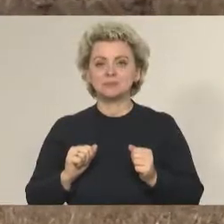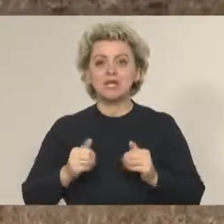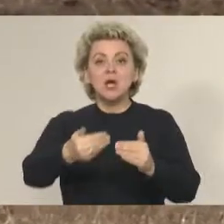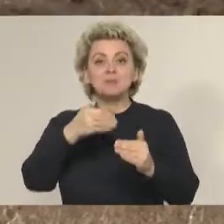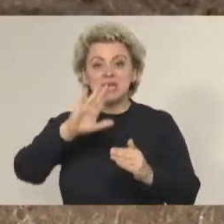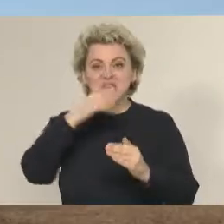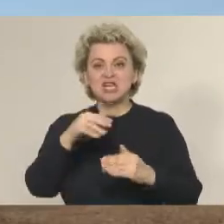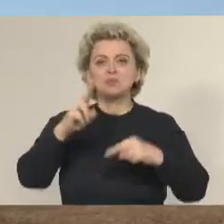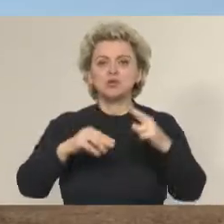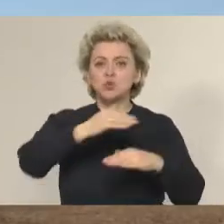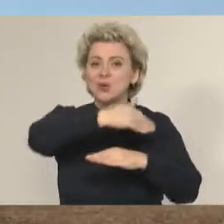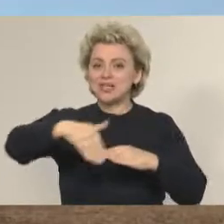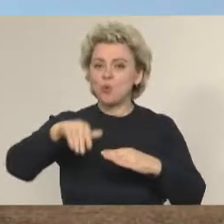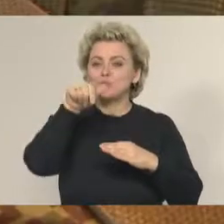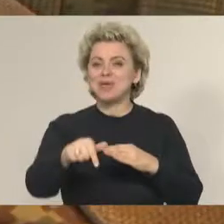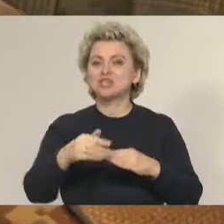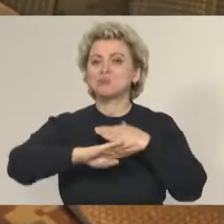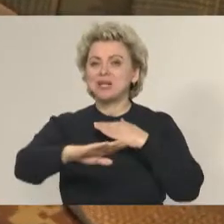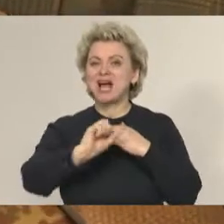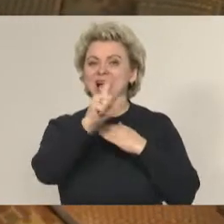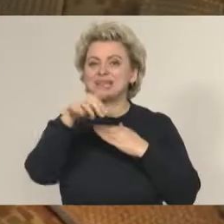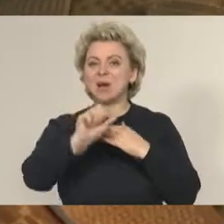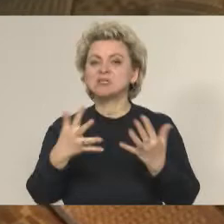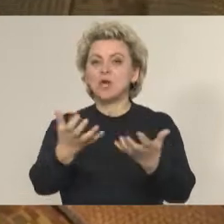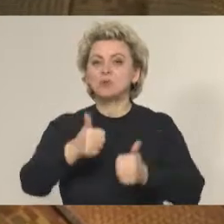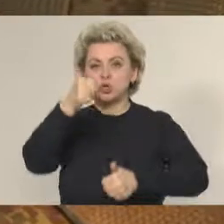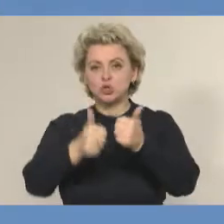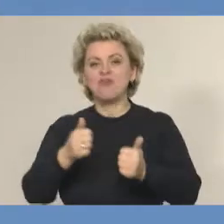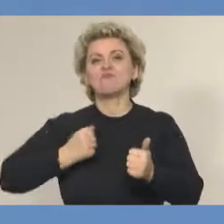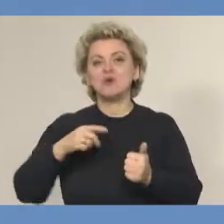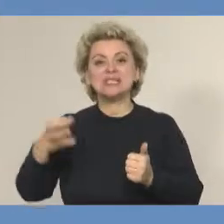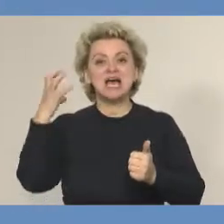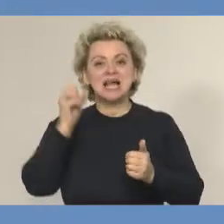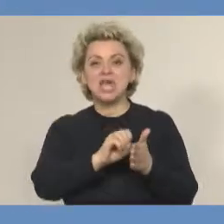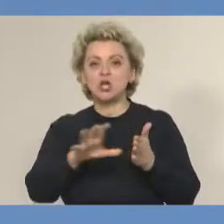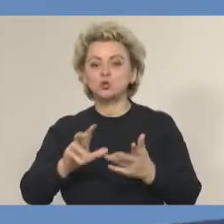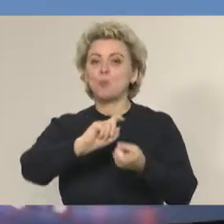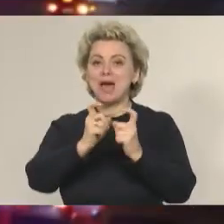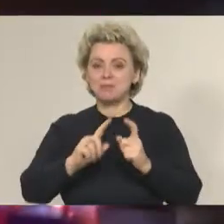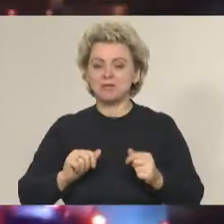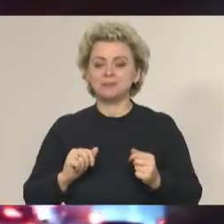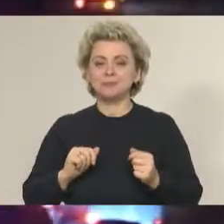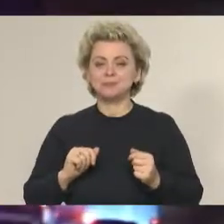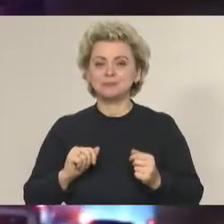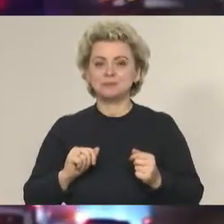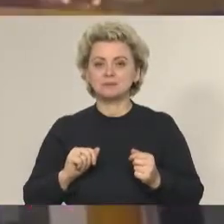Перед врагом возведен электронный рубеж. Полигон Кадамовский принял конкурс войск радиоэлектронной борьбы.